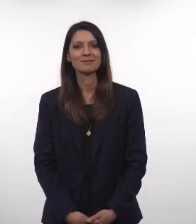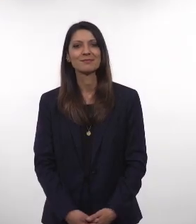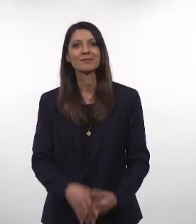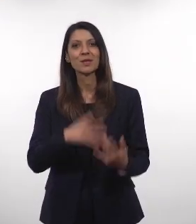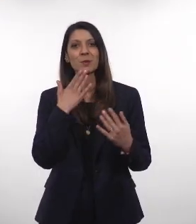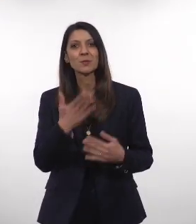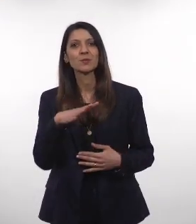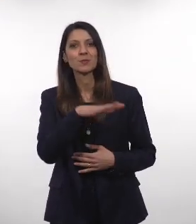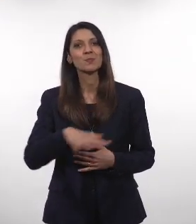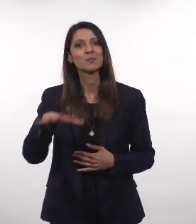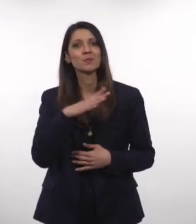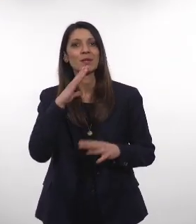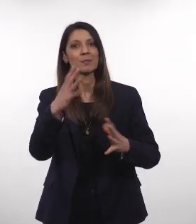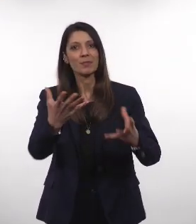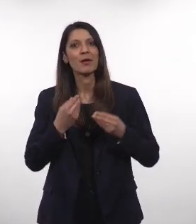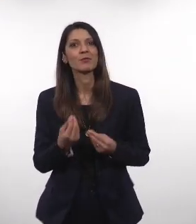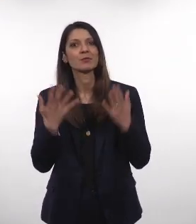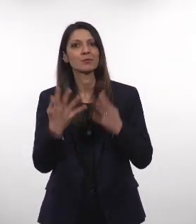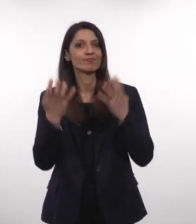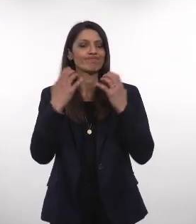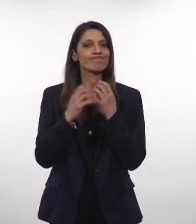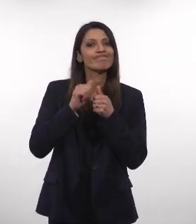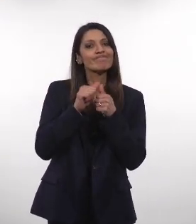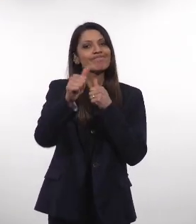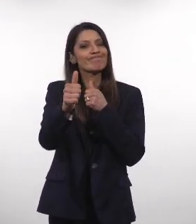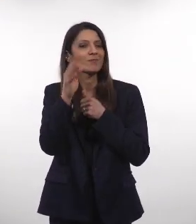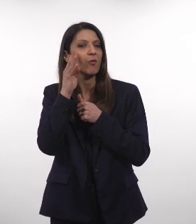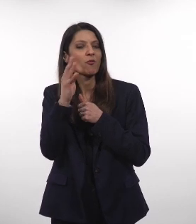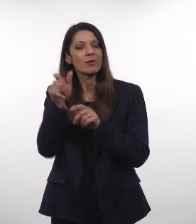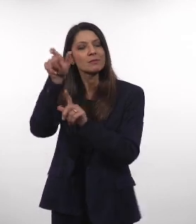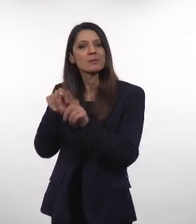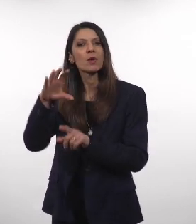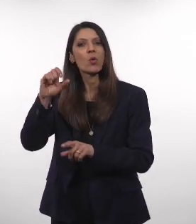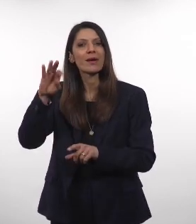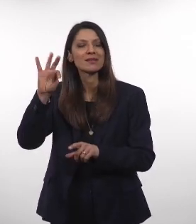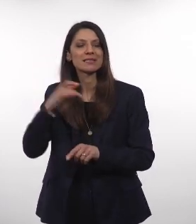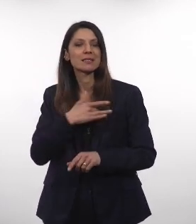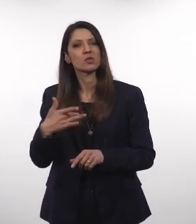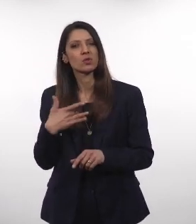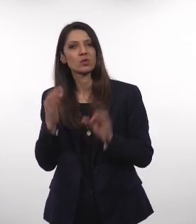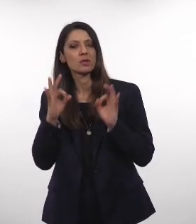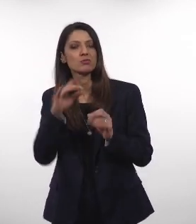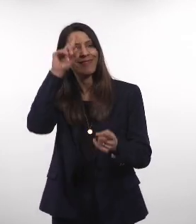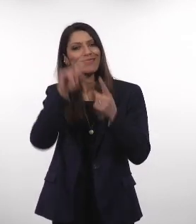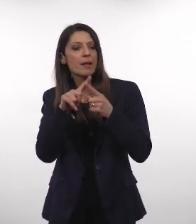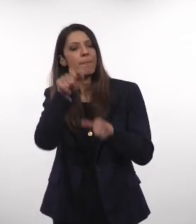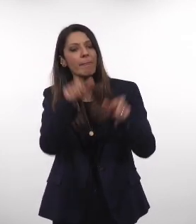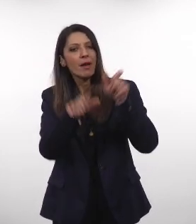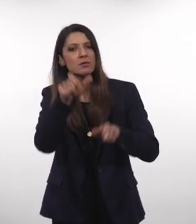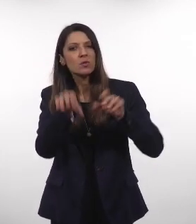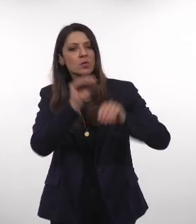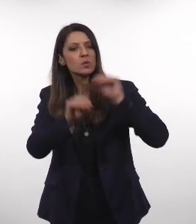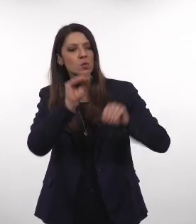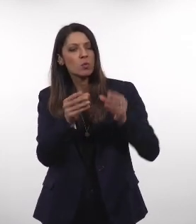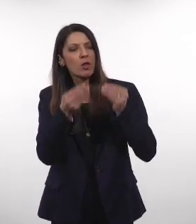Bonjour à tous, bienvenue à ce webinaire organisé par Coactis Santé consacré à l'habituation aux soins et à comment réaliser un